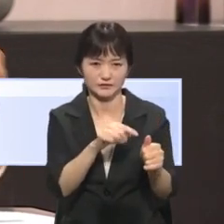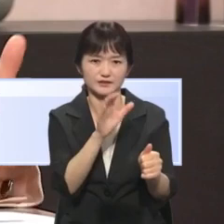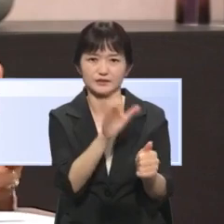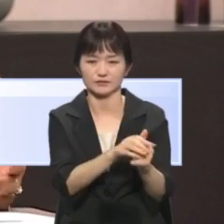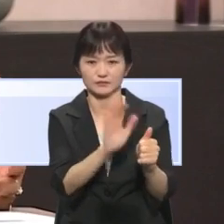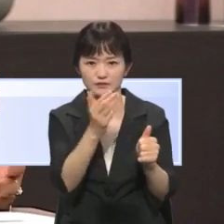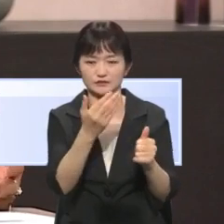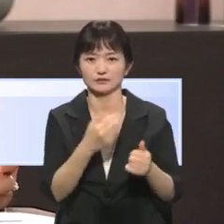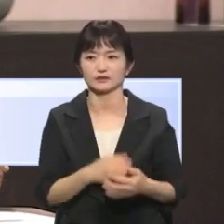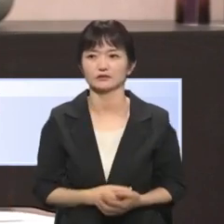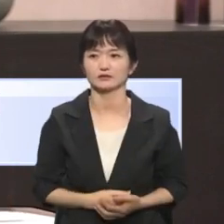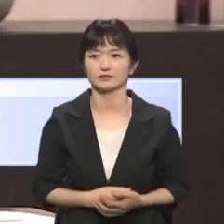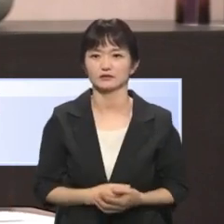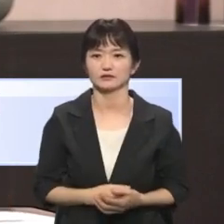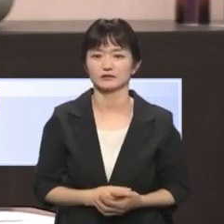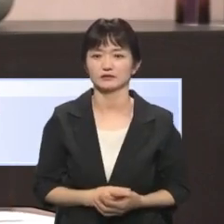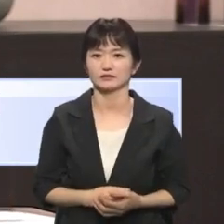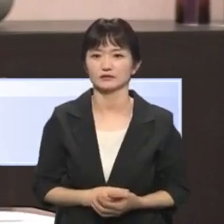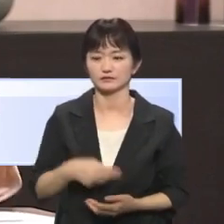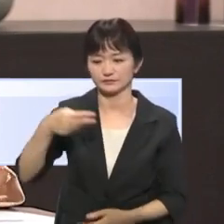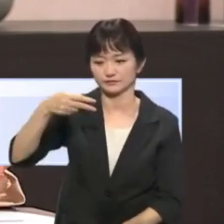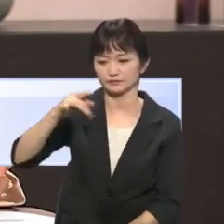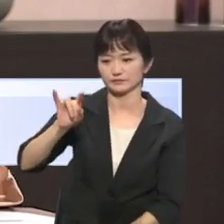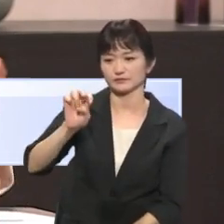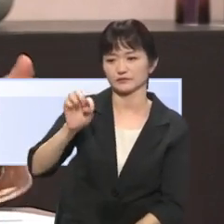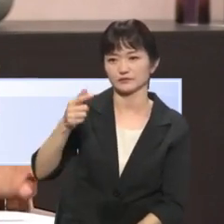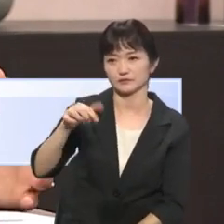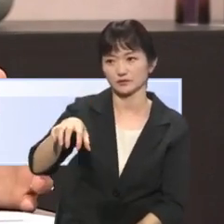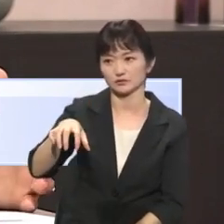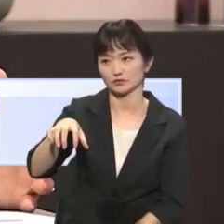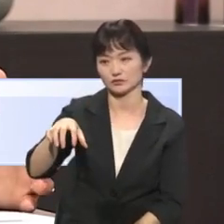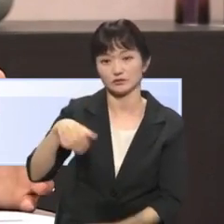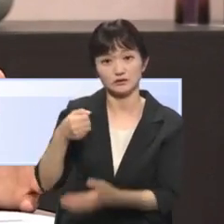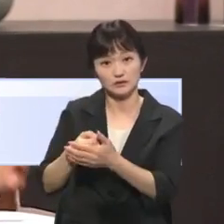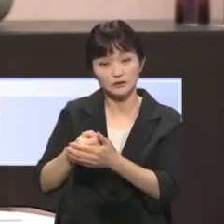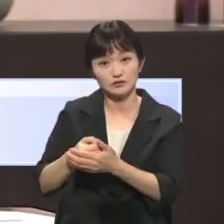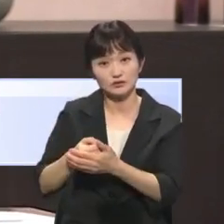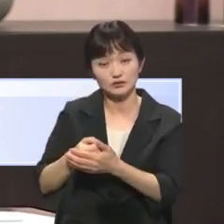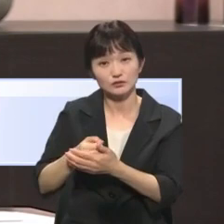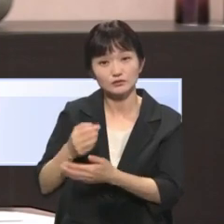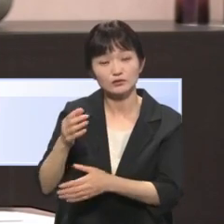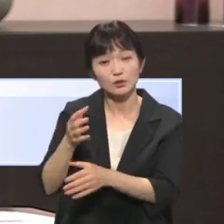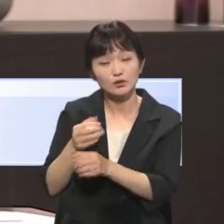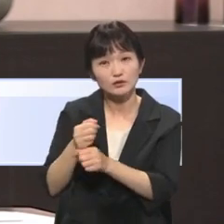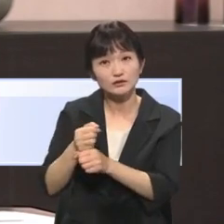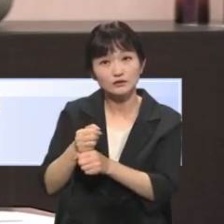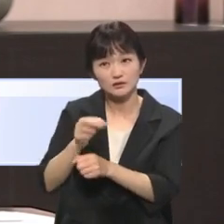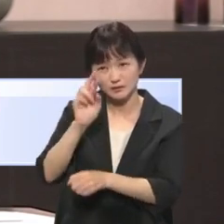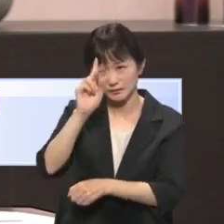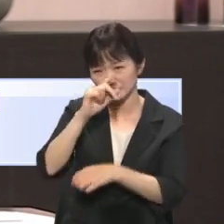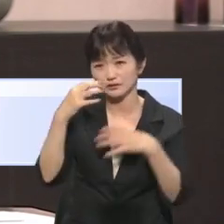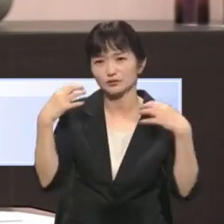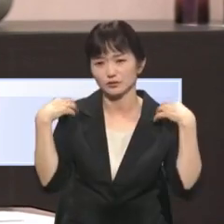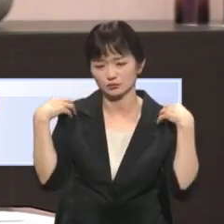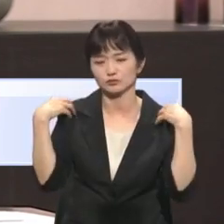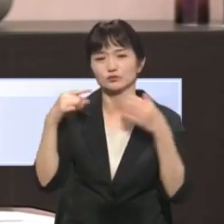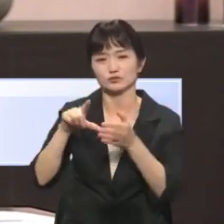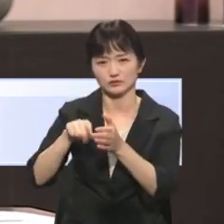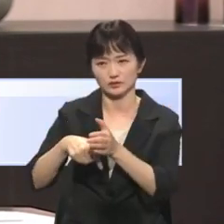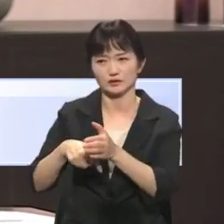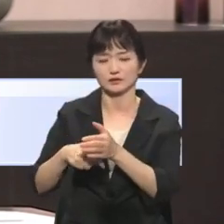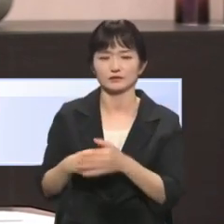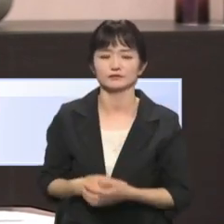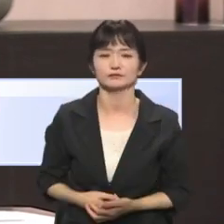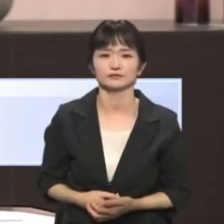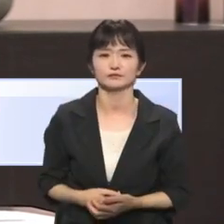따지기 시작한다면 새만금으로 지역을 정한 것은 박근혜 정부 때고 뭐 이렇게 또 지금 다 거슬러 가야 되는 겁니다 그런